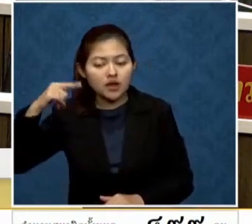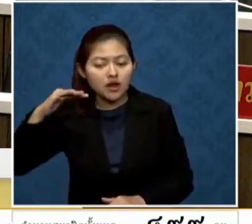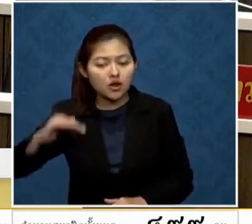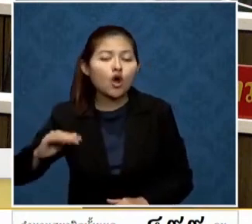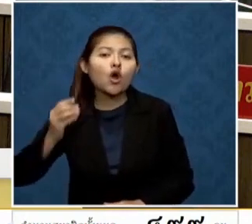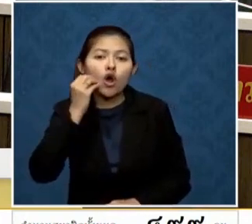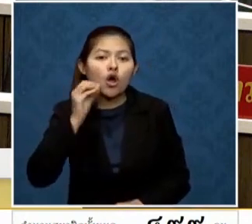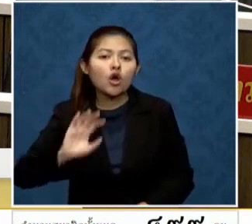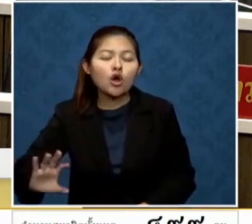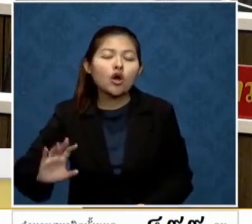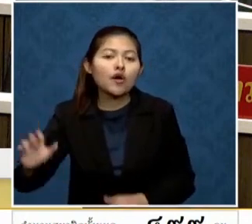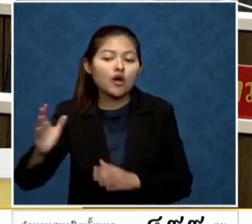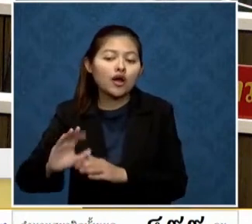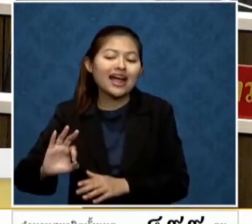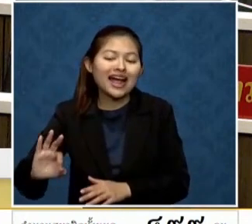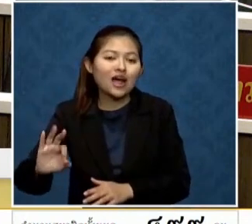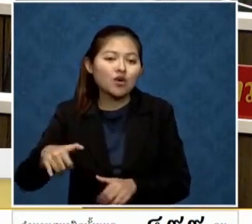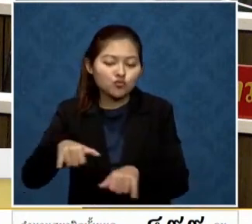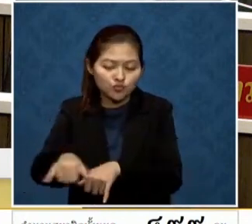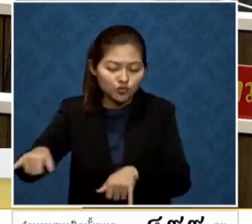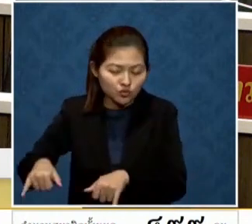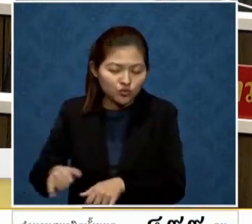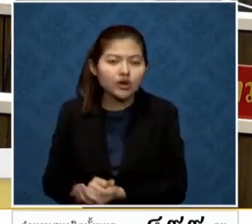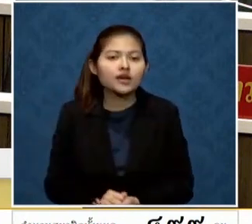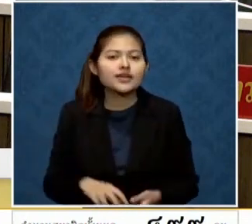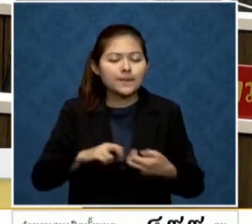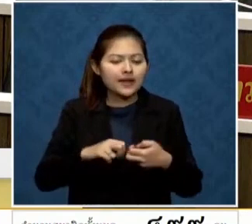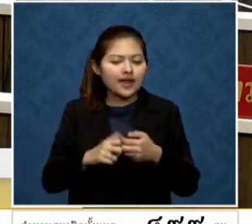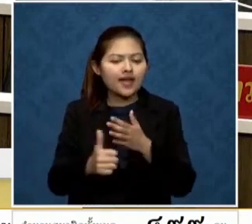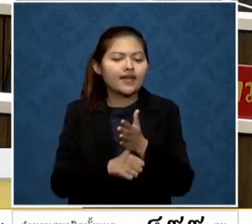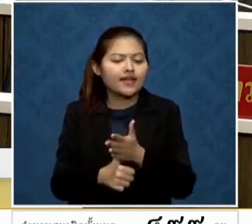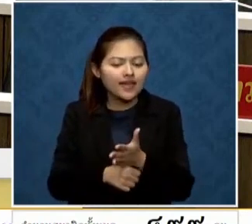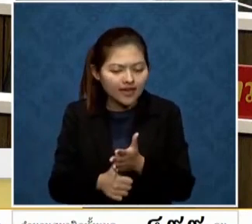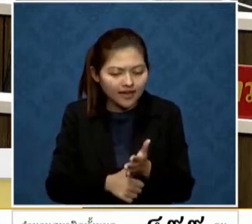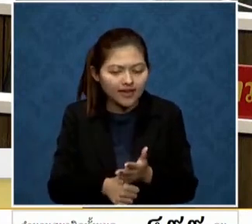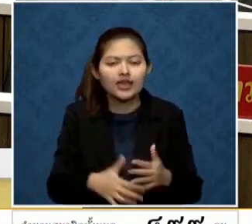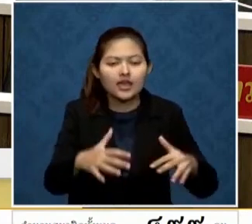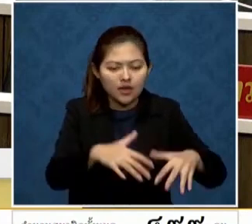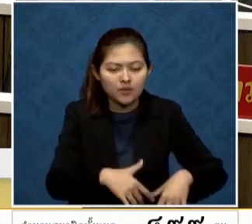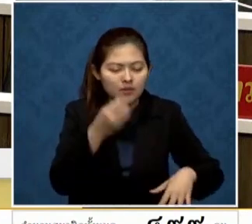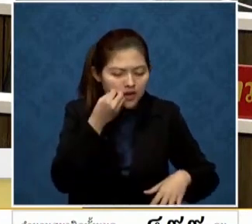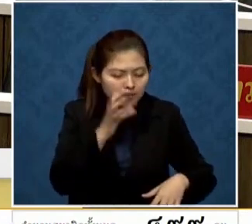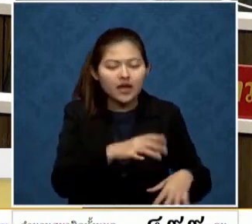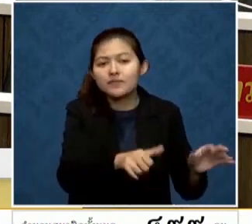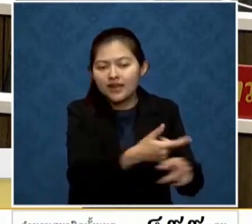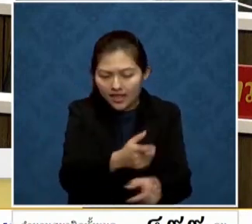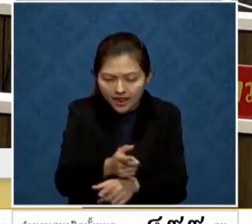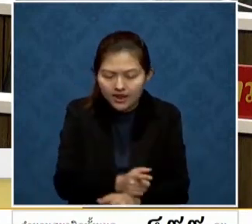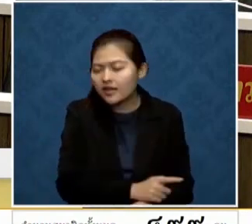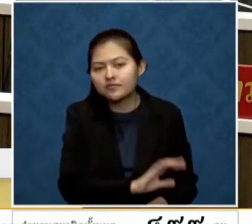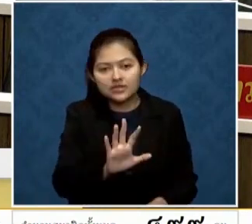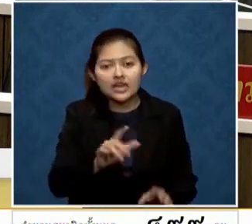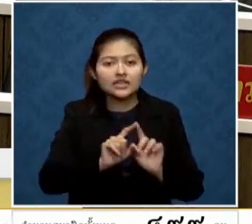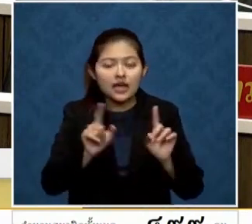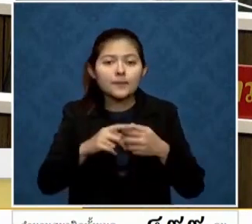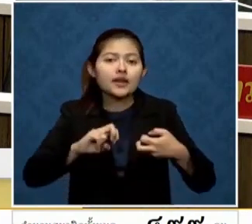ดีแต่ว่าว่าการนำมาเลี้ยงในบ้านก็ไม่ใช่วิธีการแก้ปัญหาเช่นกันนะครับปัญหาของหมาแมวจรเกิดจากแหล่ง